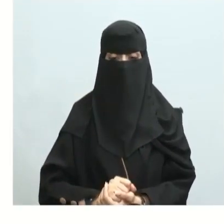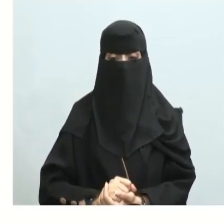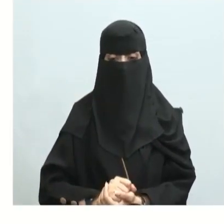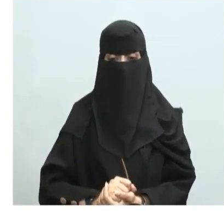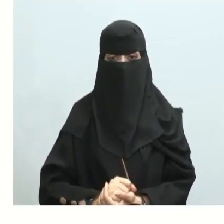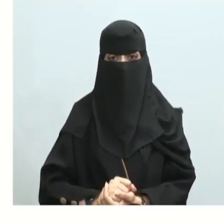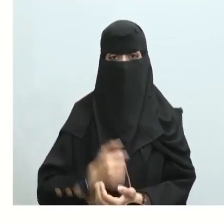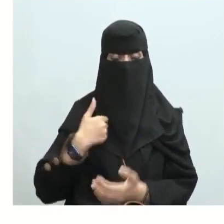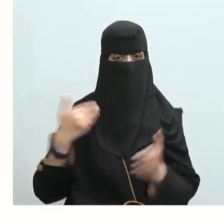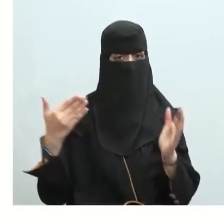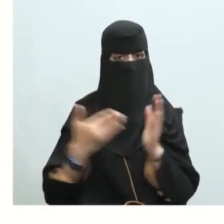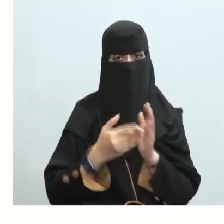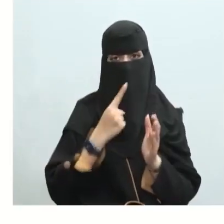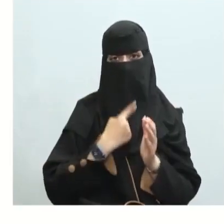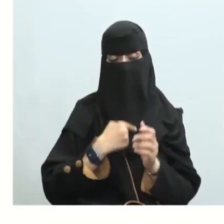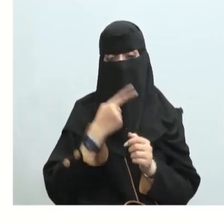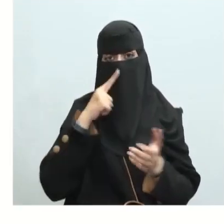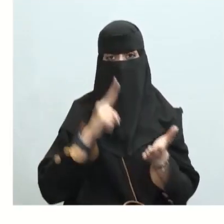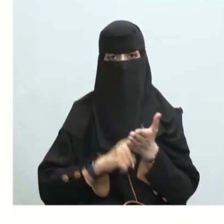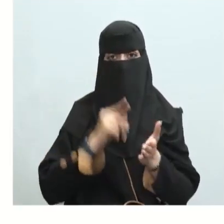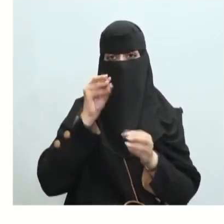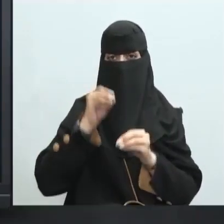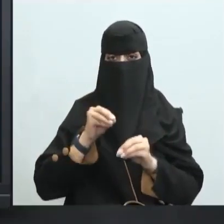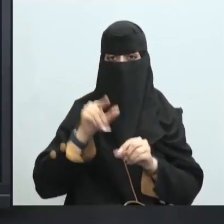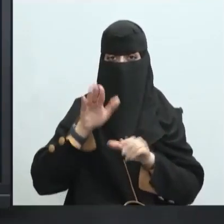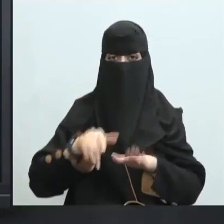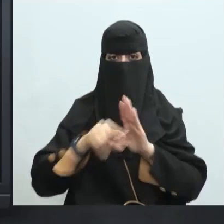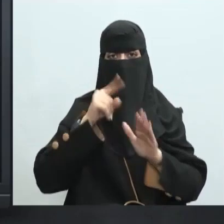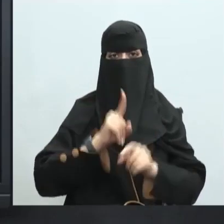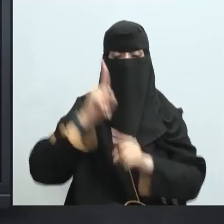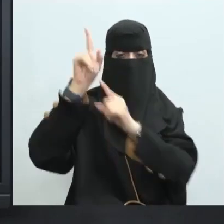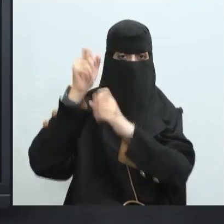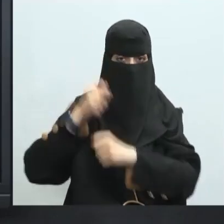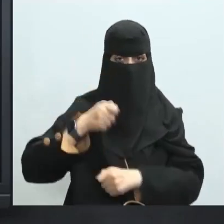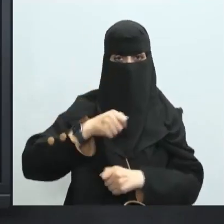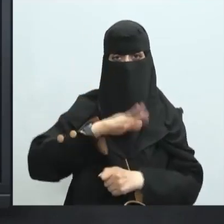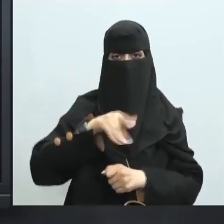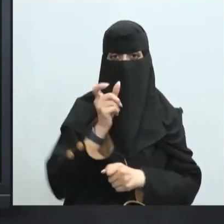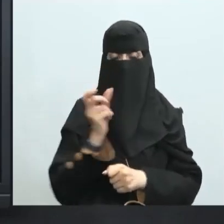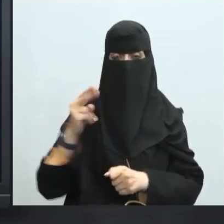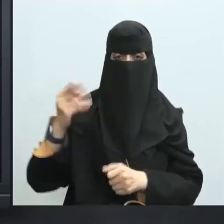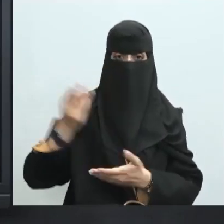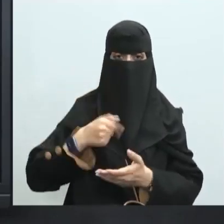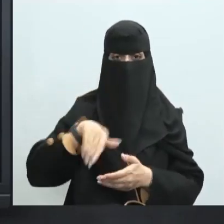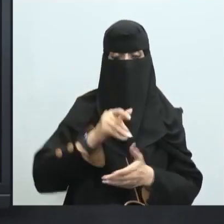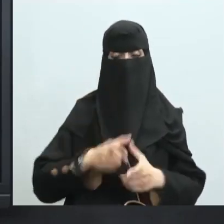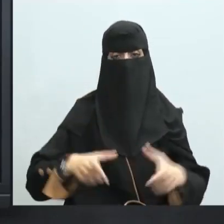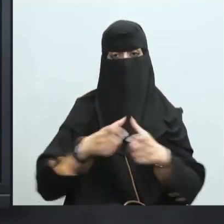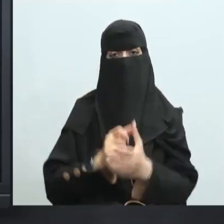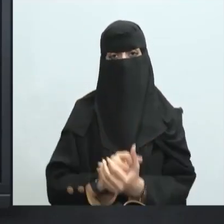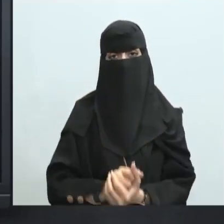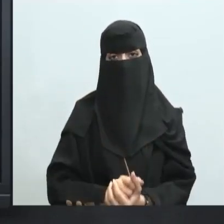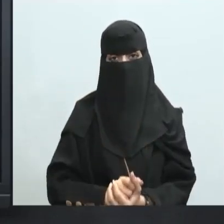وهكذا هذا ما اردنا ان نورده في هذا الدرس وصلى الله وسلم على نبينا محمد وعلى اله وصحبه